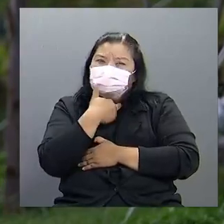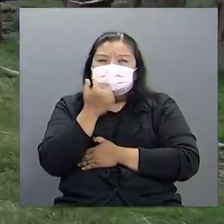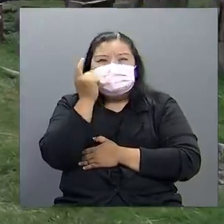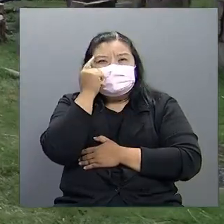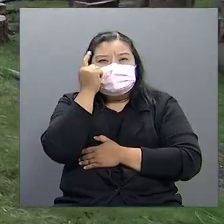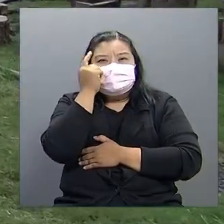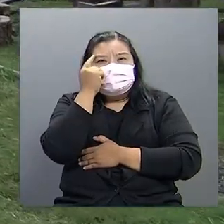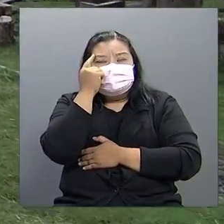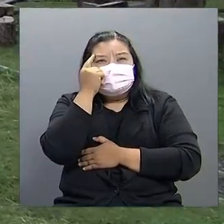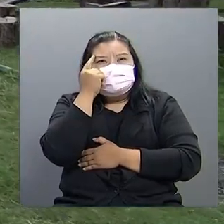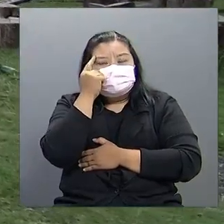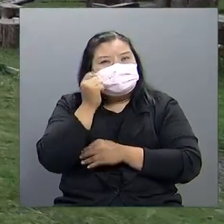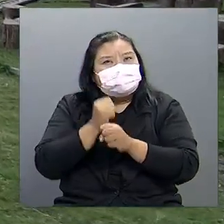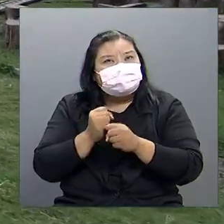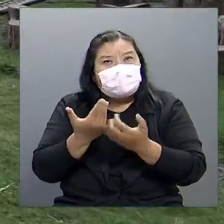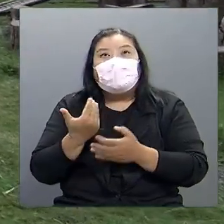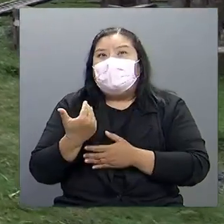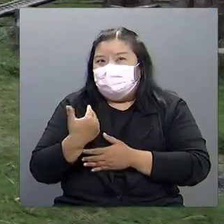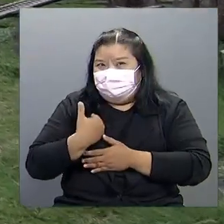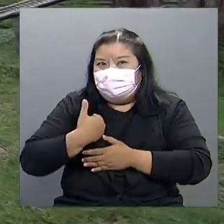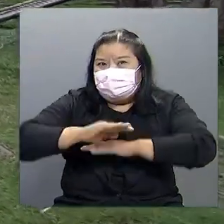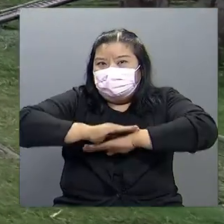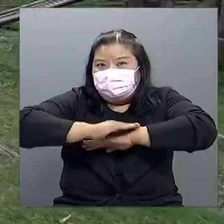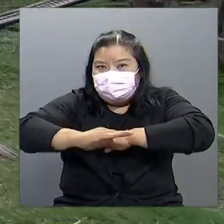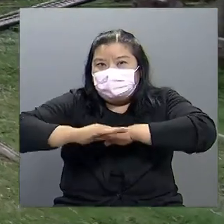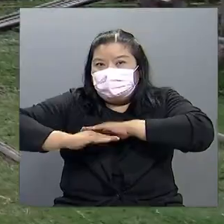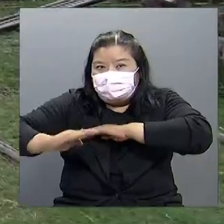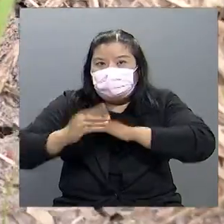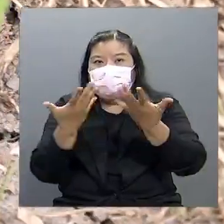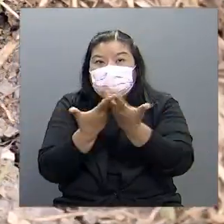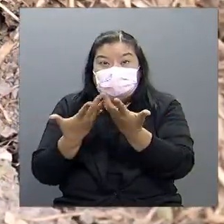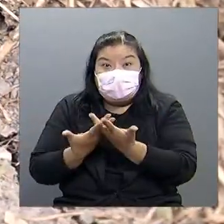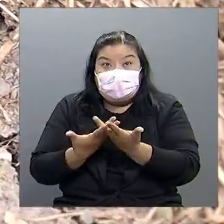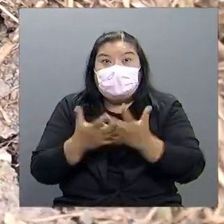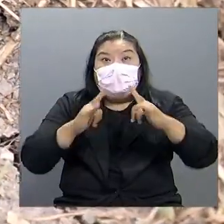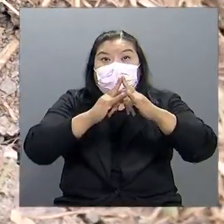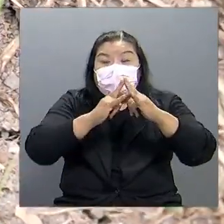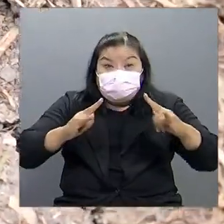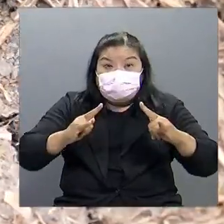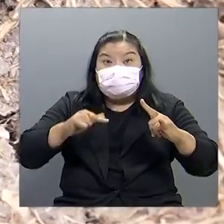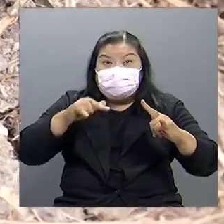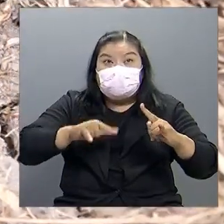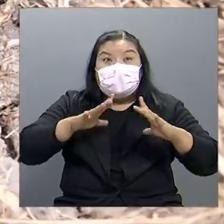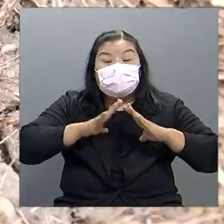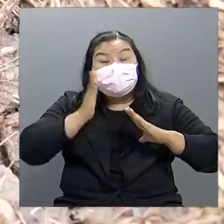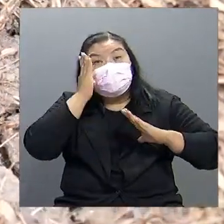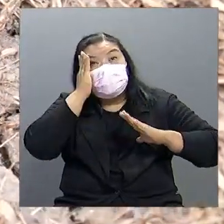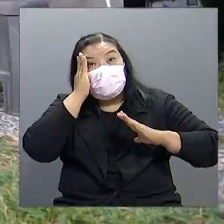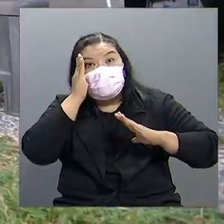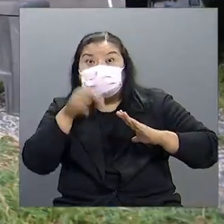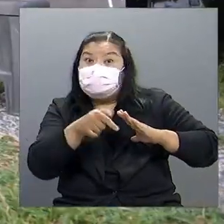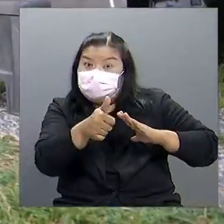ที่เข้าใจว่าลานกางเต็นท์เนี่ยมันสามารถให้คนมากลางเต็มได้เลยนะแล้วเราสามารถเก็บ